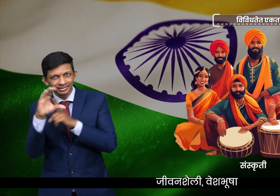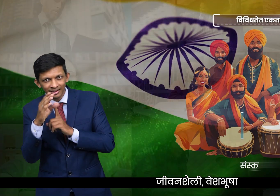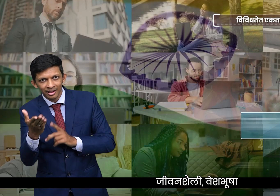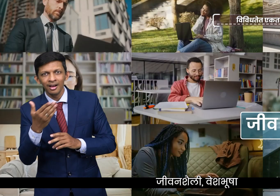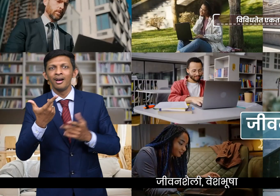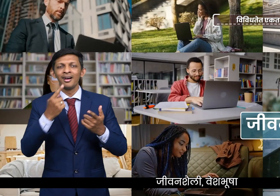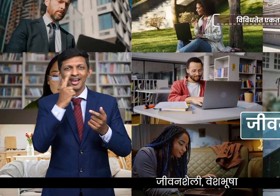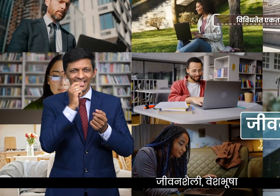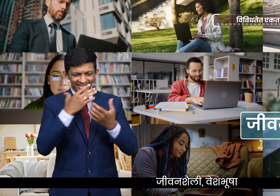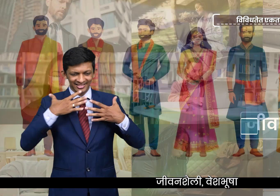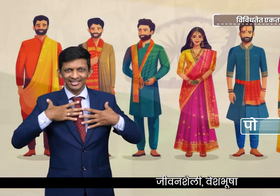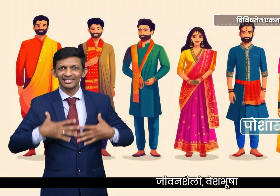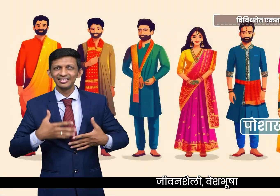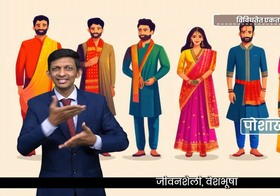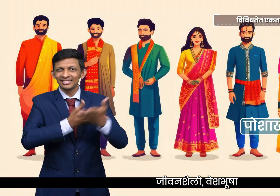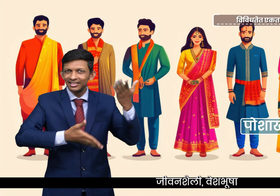जीवनशैली, वेशभूषा,